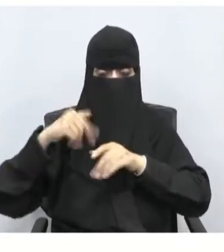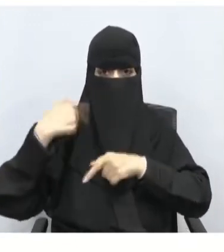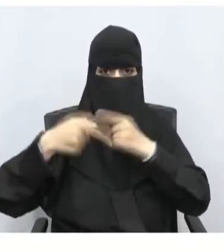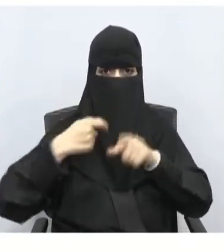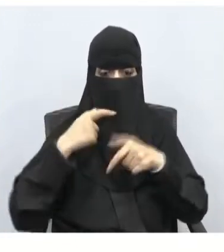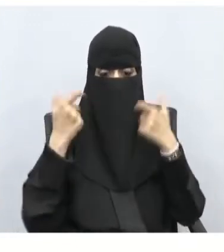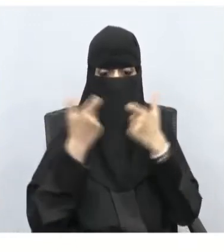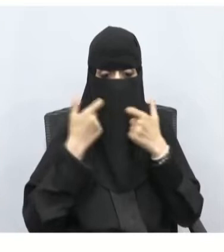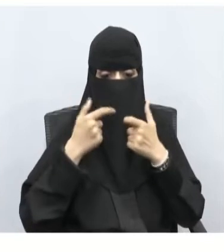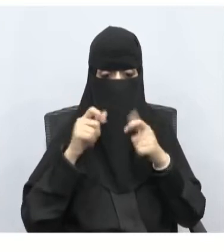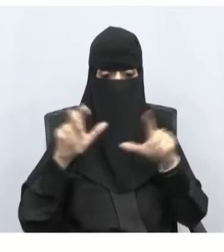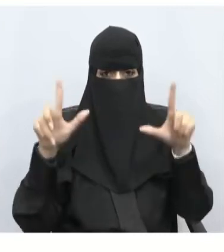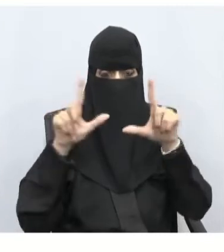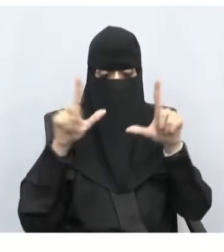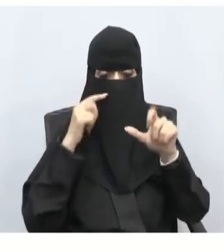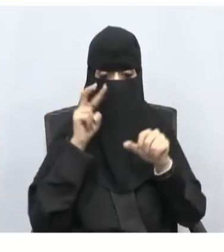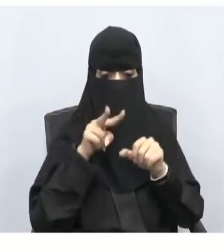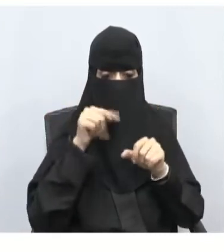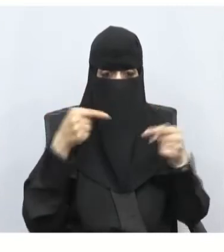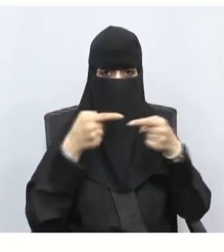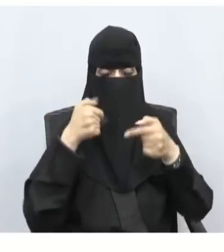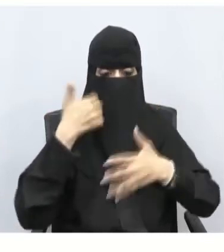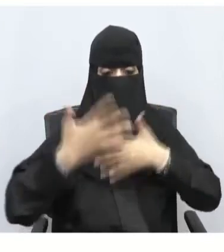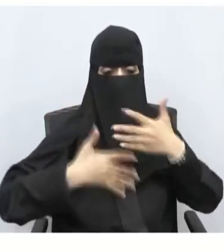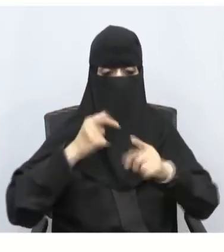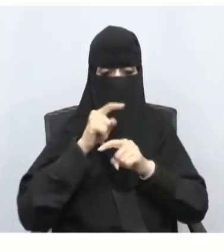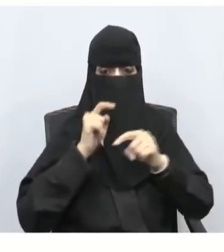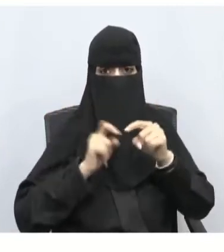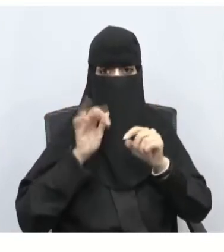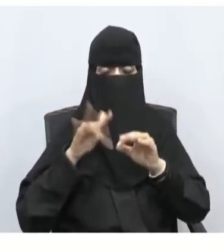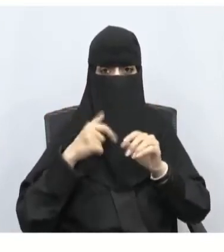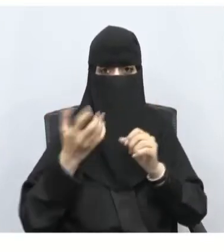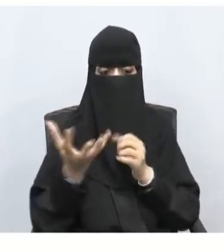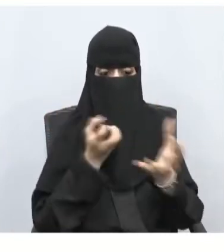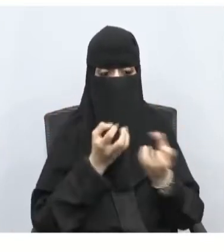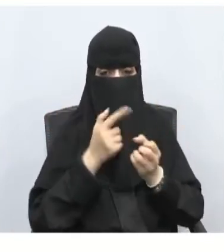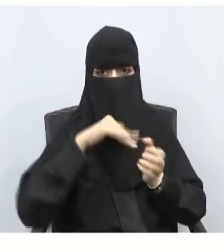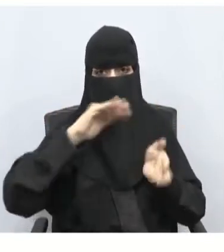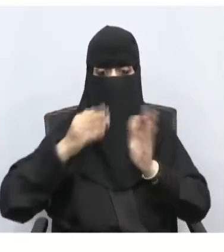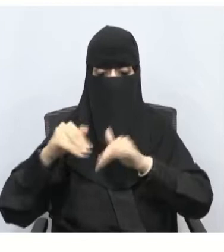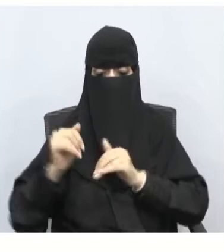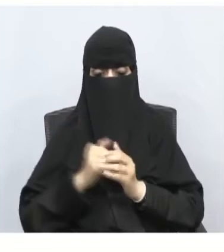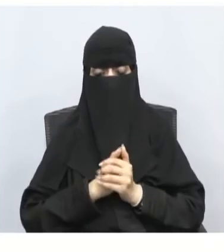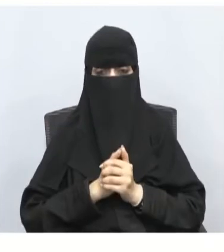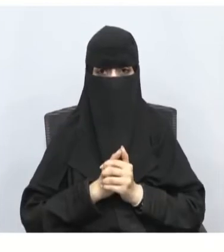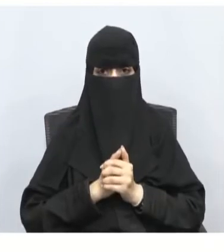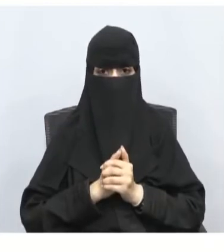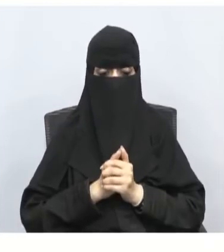للموجة، كما يلاحظه المشاهد الذي يتحرك بالنسبة لمصدر الموجة،